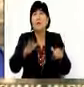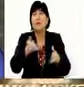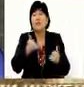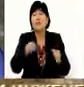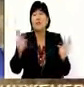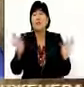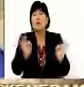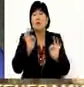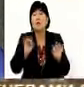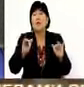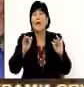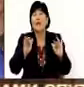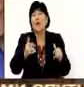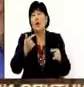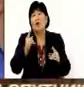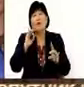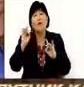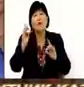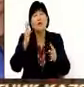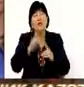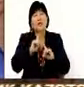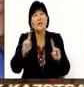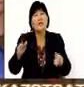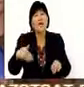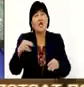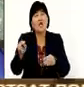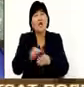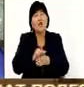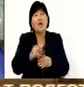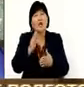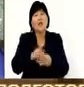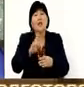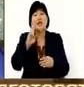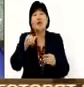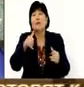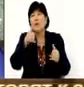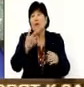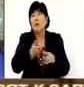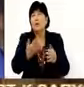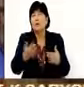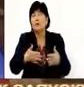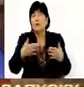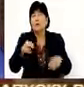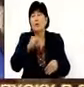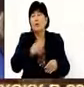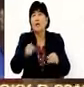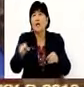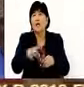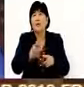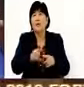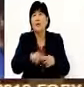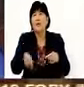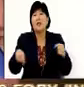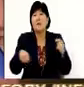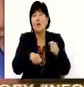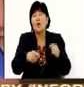музыкальных инструментов его звучание имеет лечебные свойства играть на нем не каждому дано требуется огромный труд для овладения краю на этом инструменте